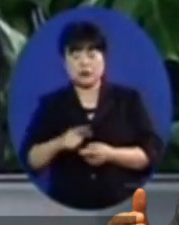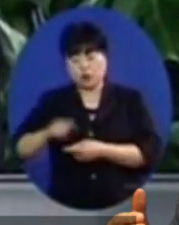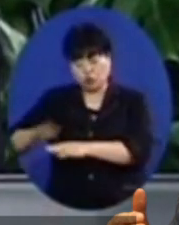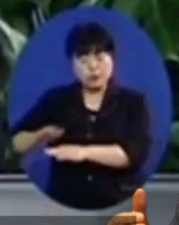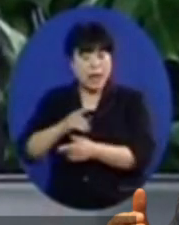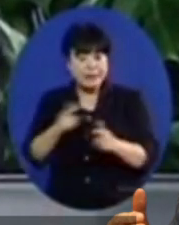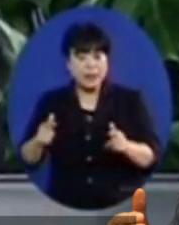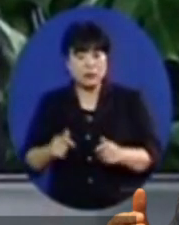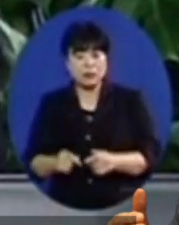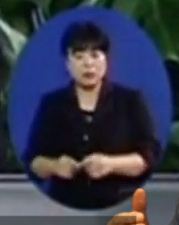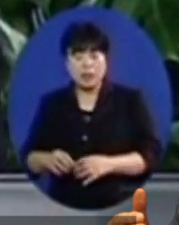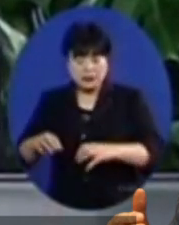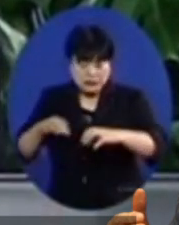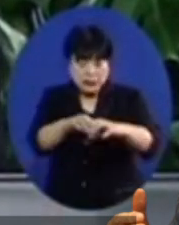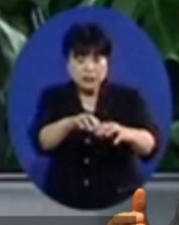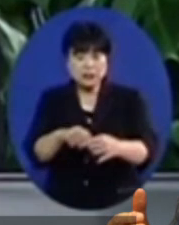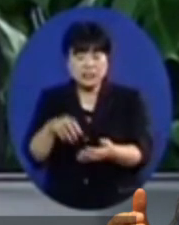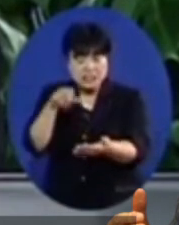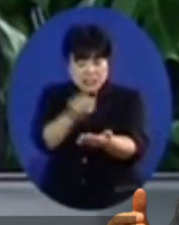돼요. 쳐들어가서 빼앗아야 돼요.